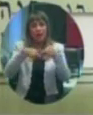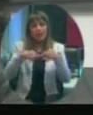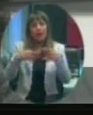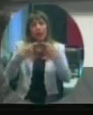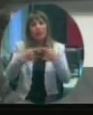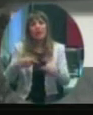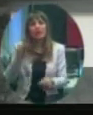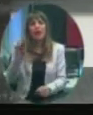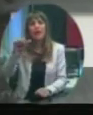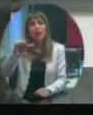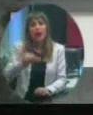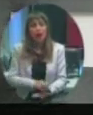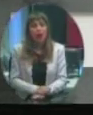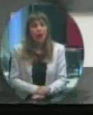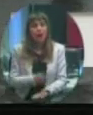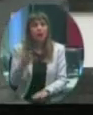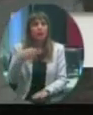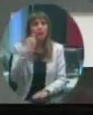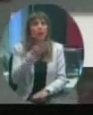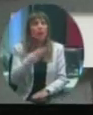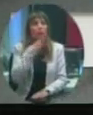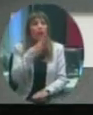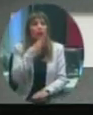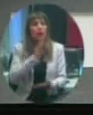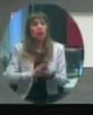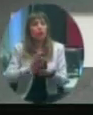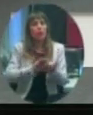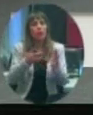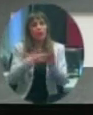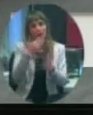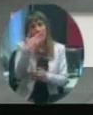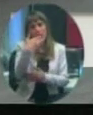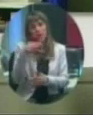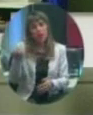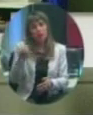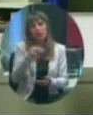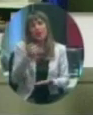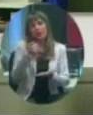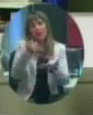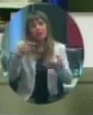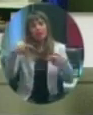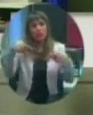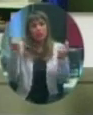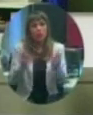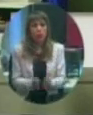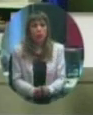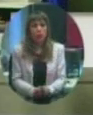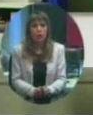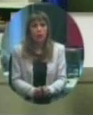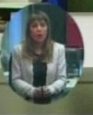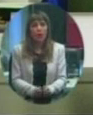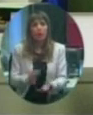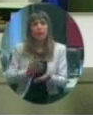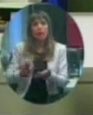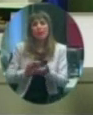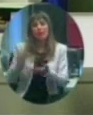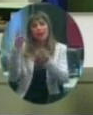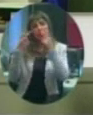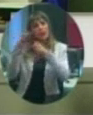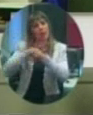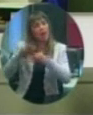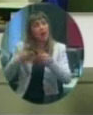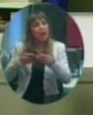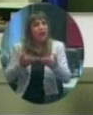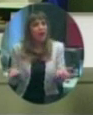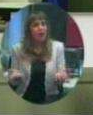אלהרר, העלתה בעיות הנובעות מדוח מבקר המדינה בנושא תקציב החינוך. במשרד אין מידע מלא על